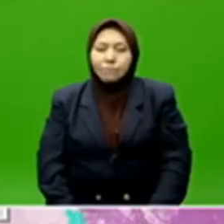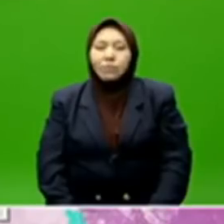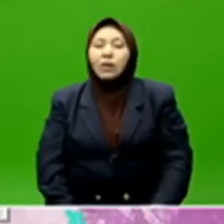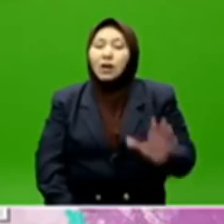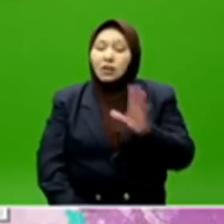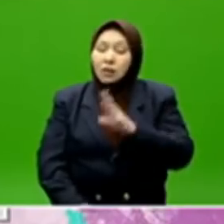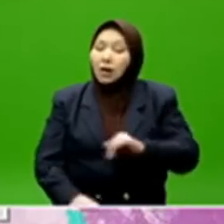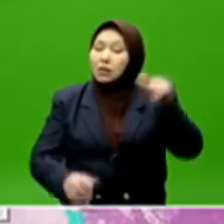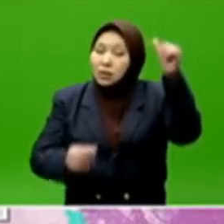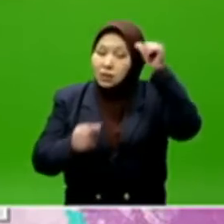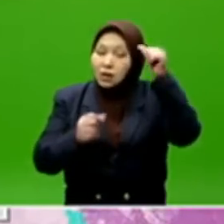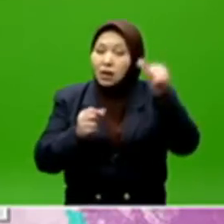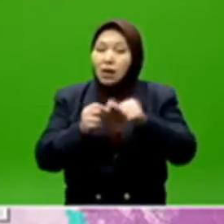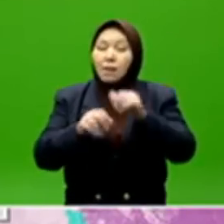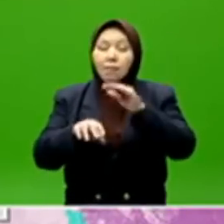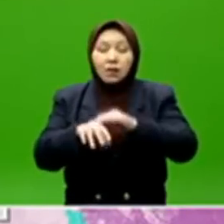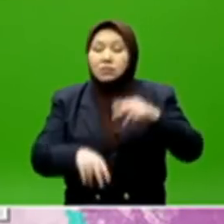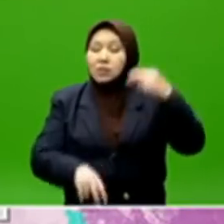وإذ قال